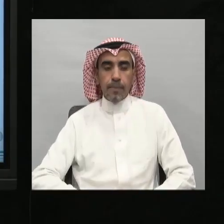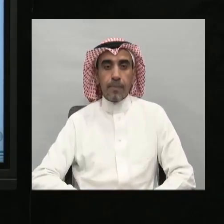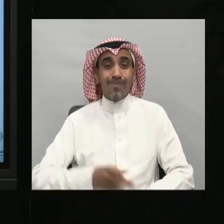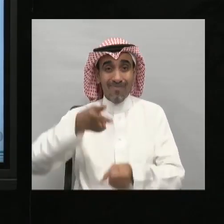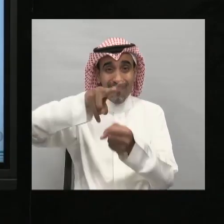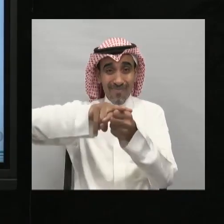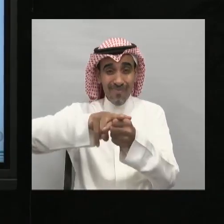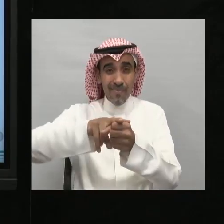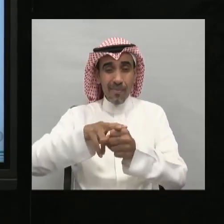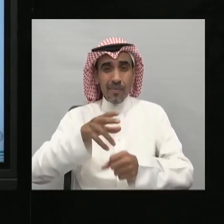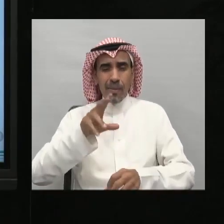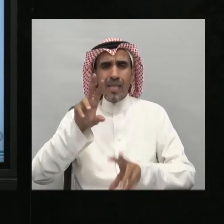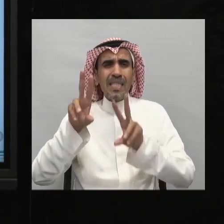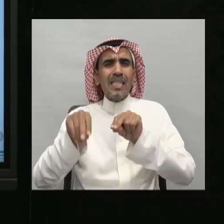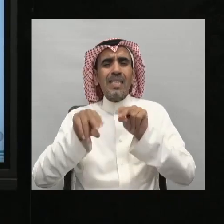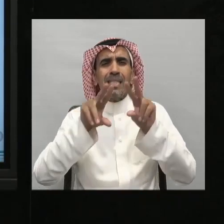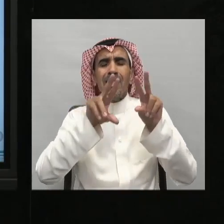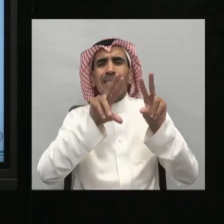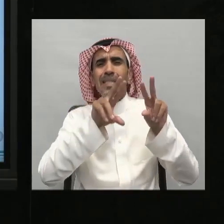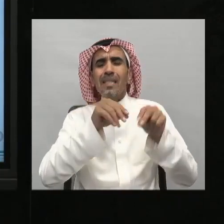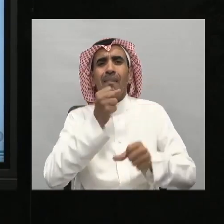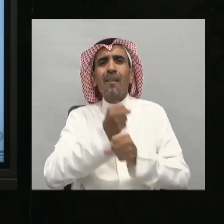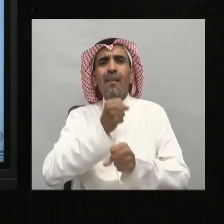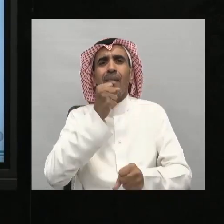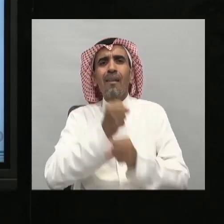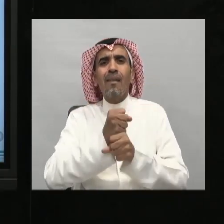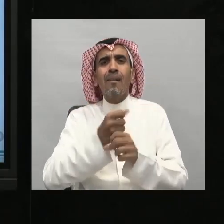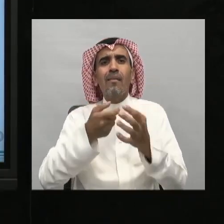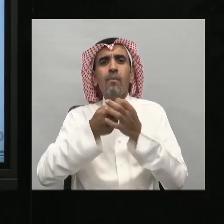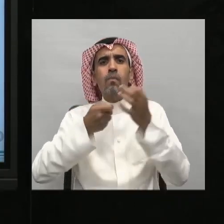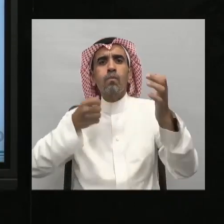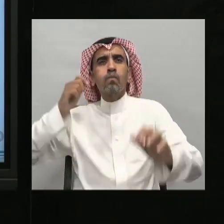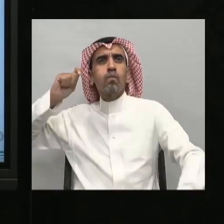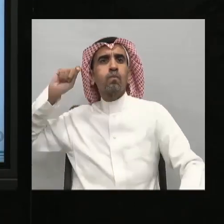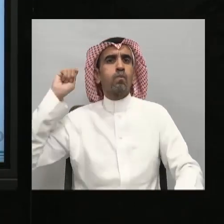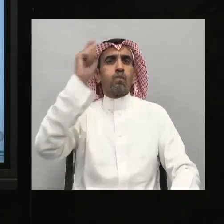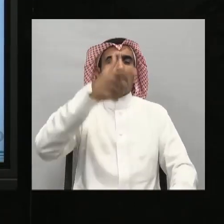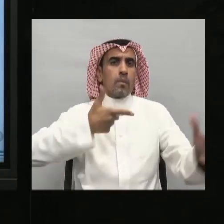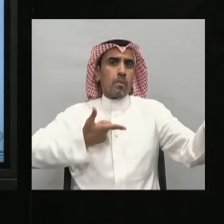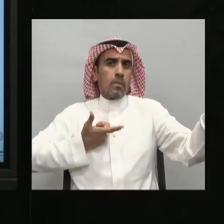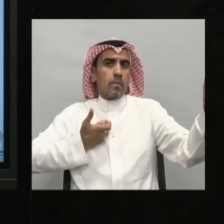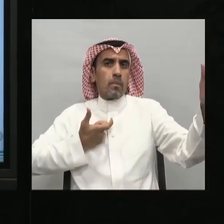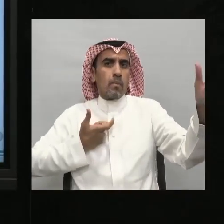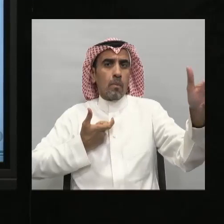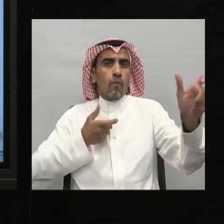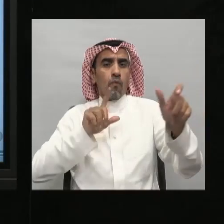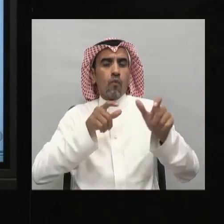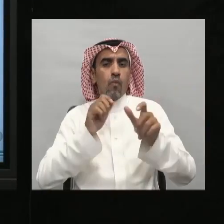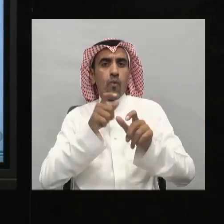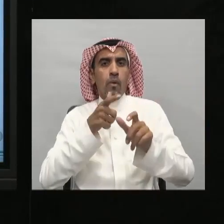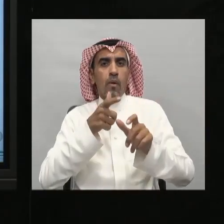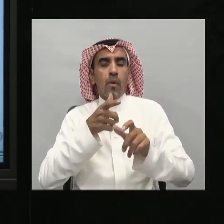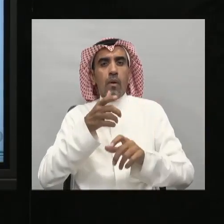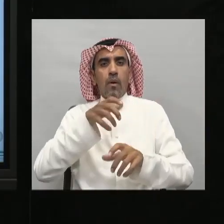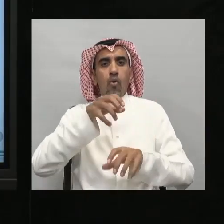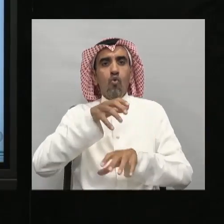أيضا يشبه عمل الكيس الخيطي اللاسع عمل الرمح الذي يستخدم من قبل بعض الصيادين في صيد ماذا؟ في صيد